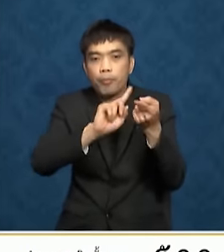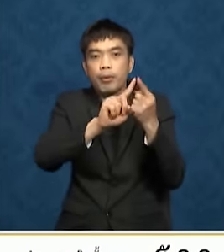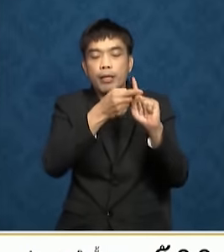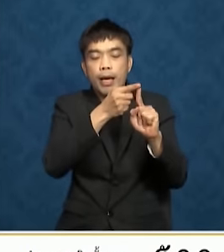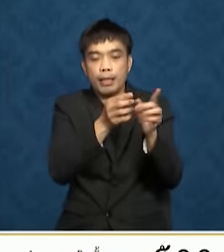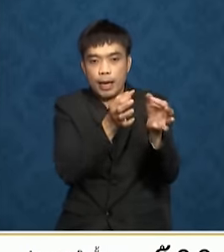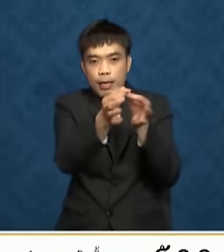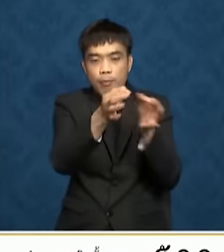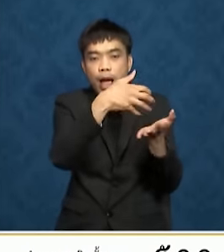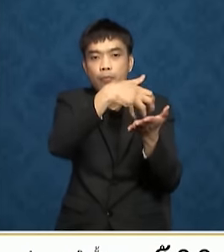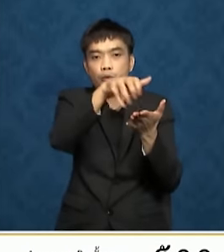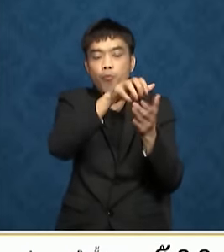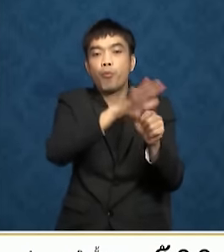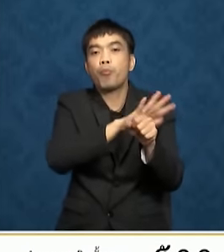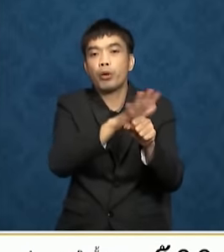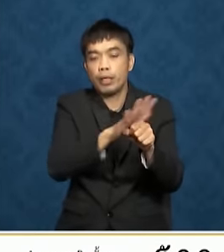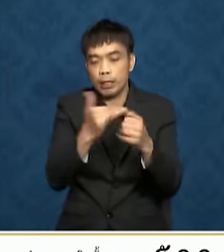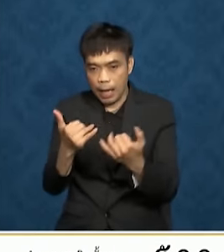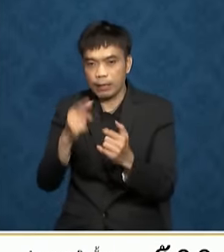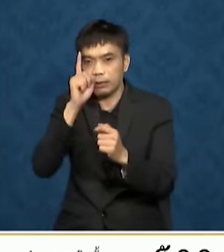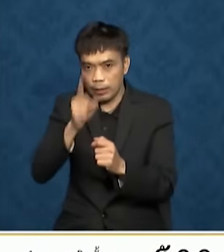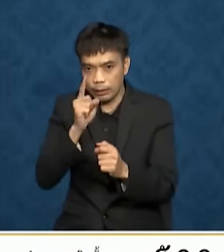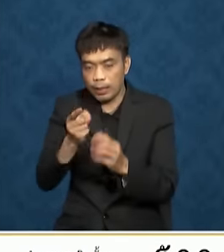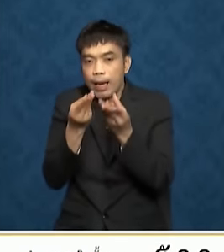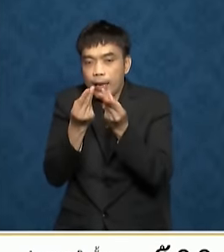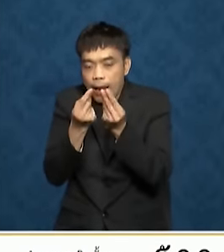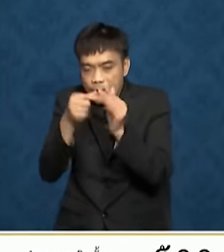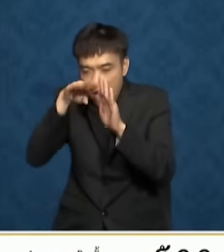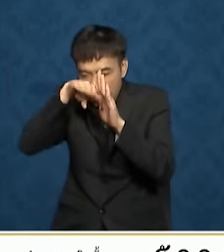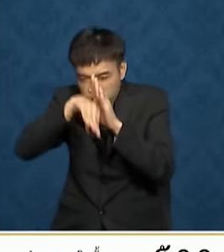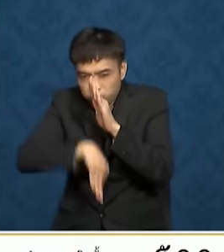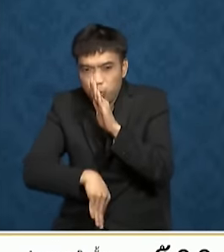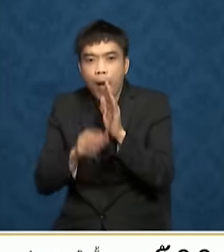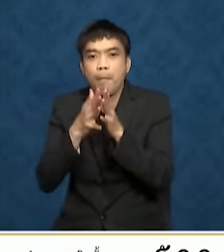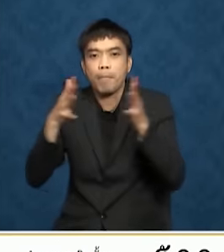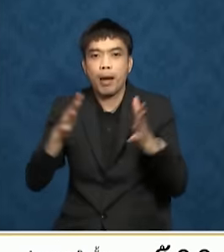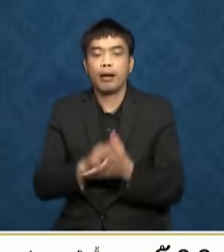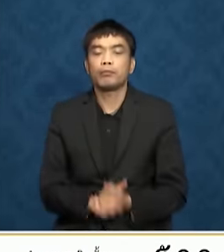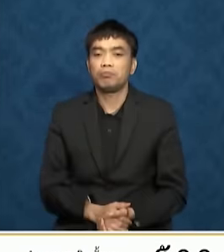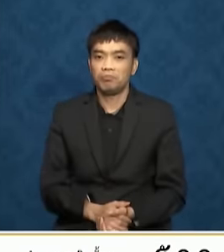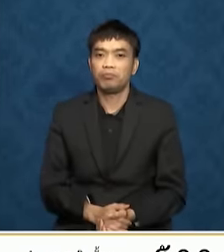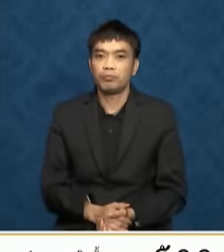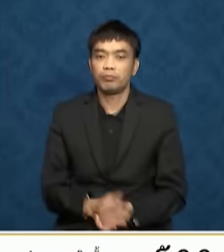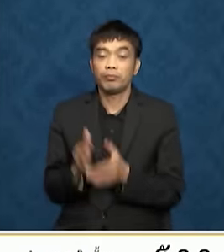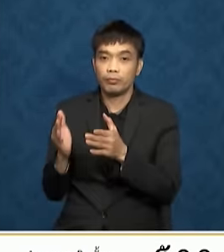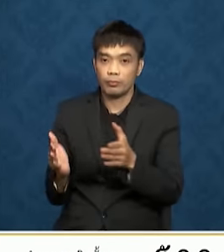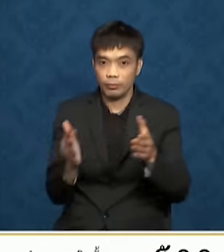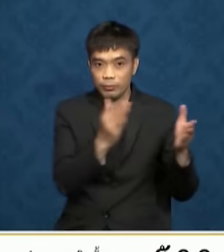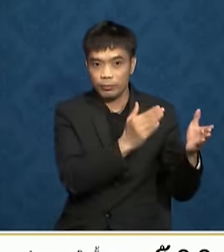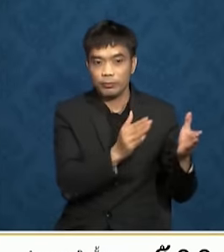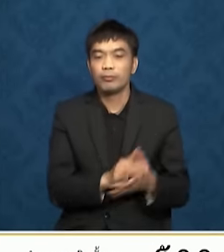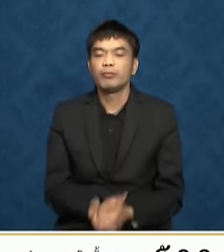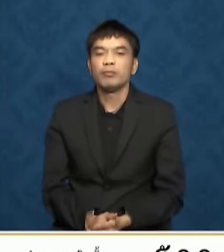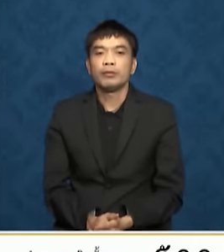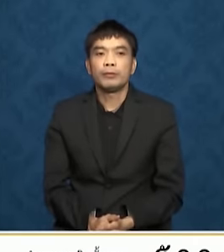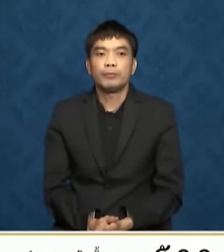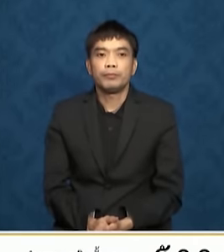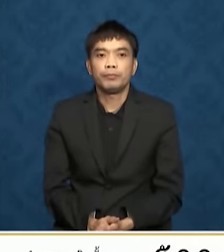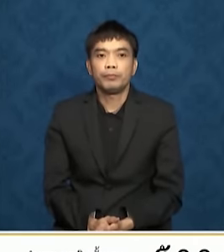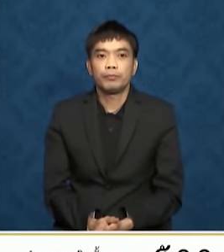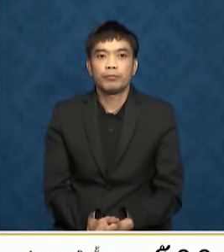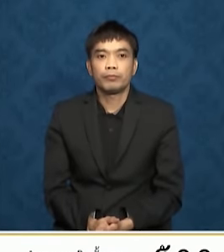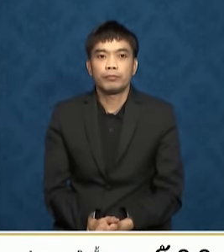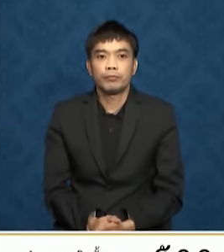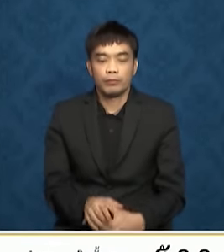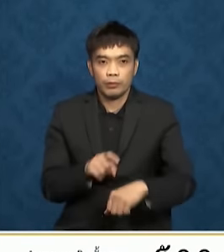อภิปรายไปในช่วง 3วันที่ผ่านมาสำหรับวาระต่อไปครับโอผมผม